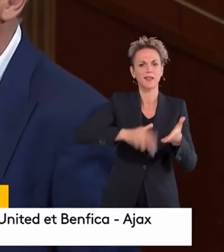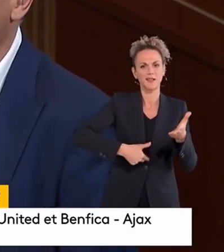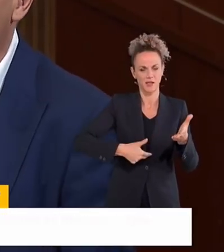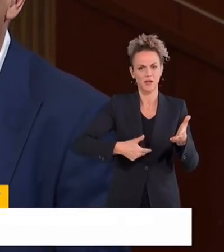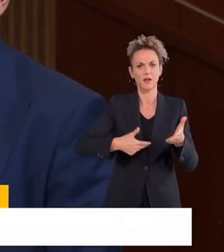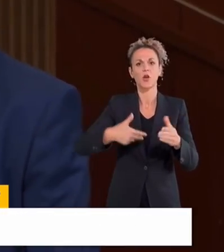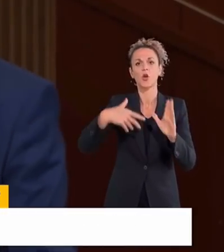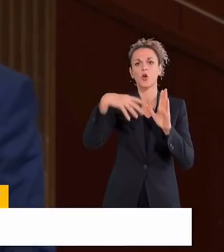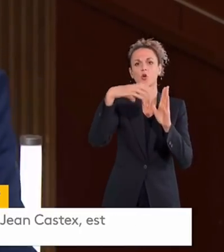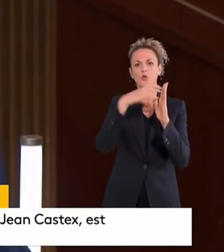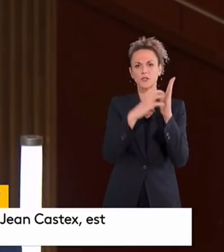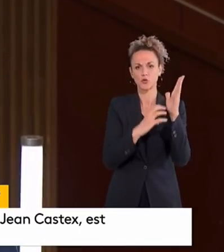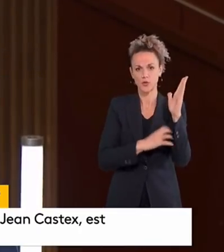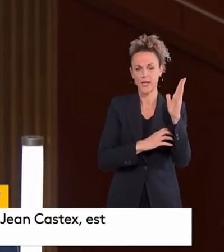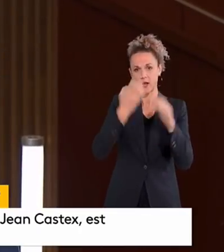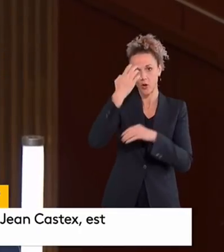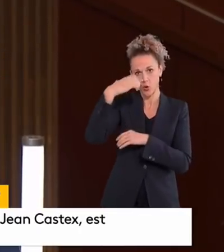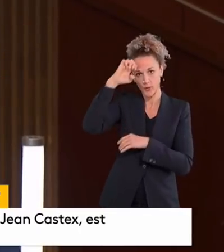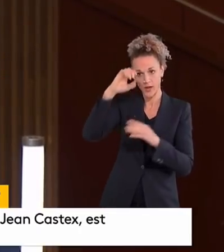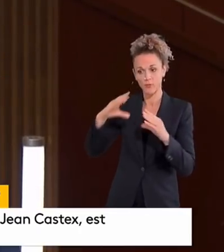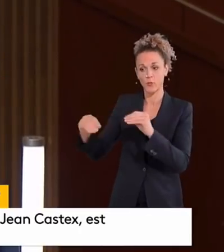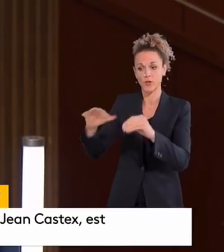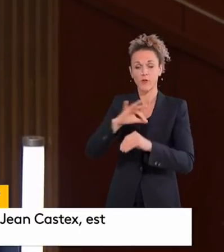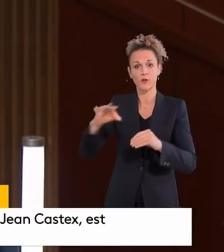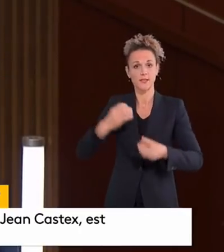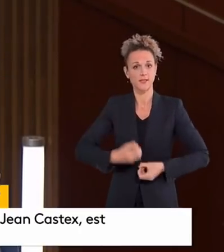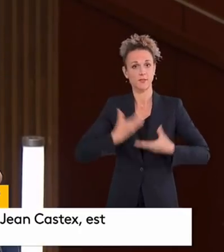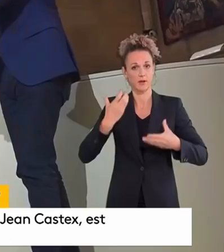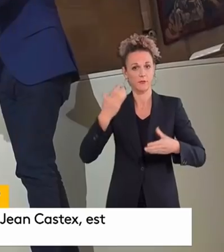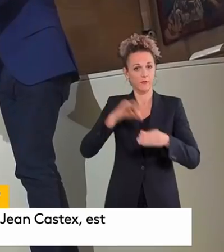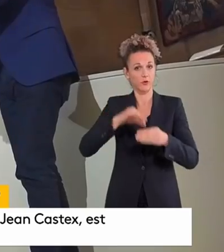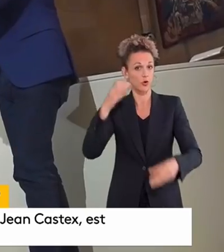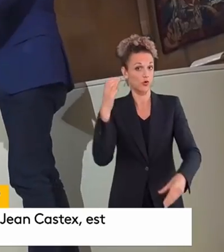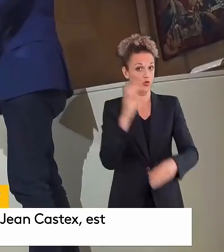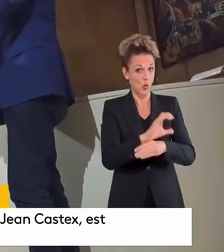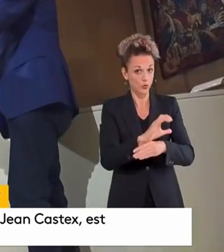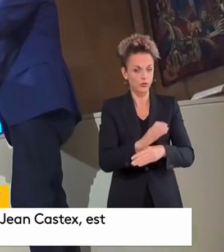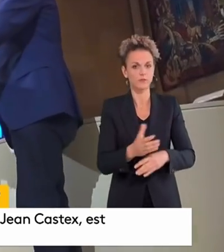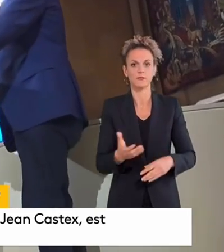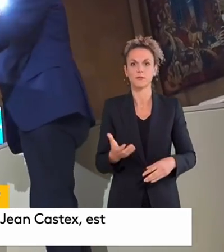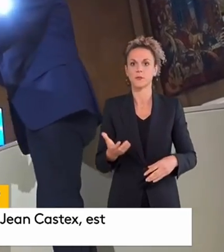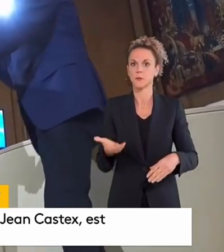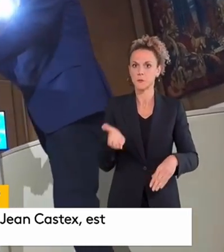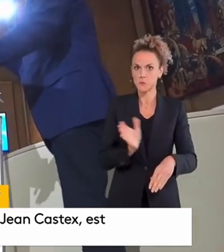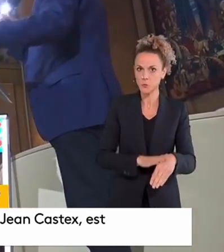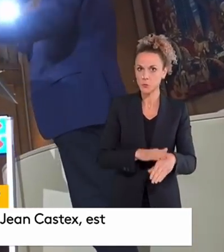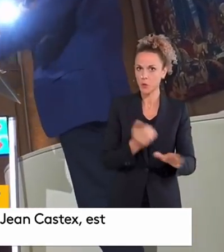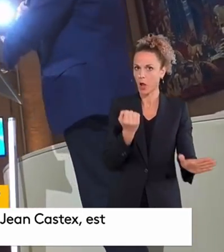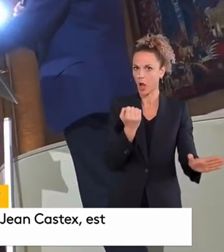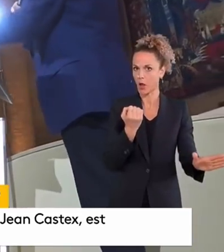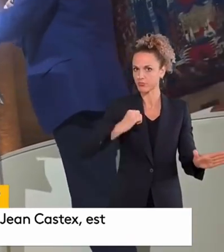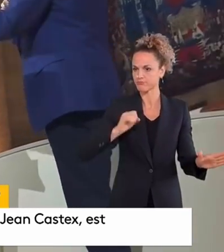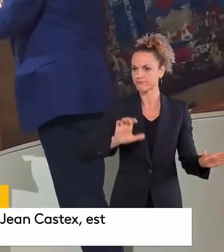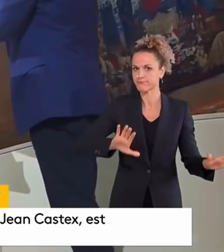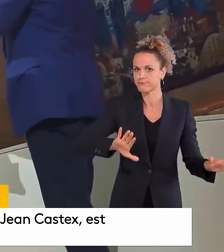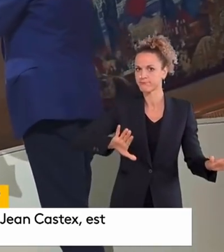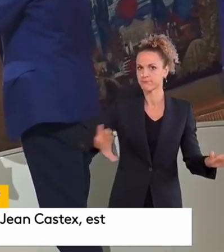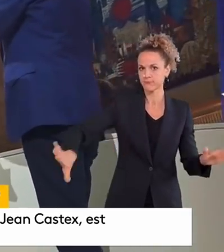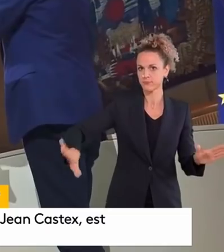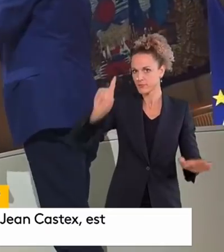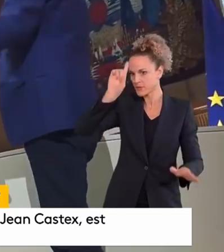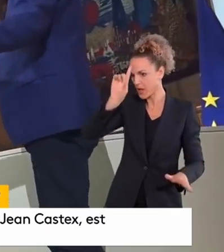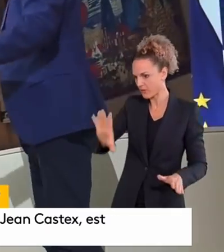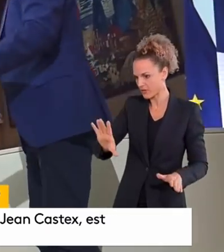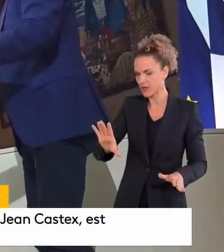européen pour lequel les Français se sont majoritairement exprimés contre et qui a été très largement bafoué par ceux qui ont